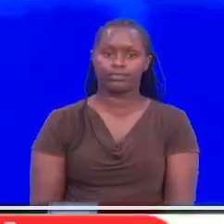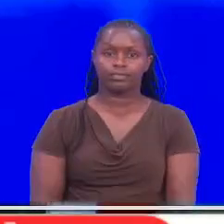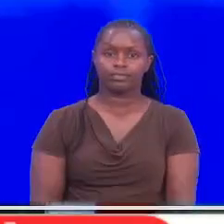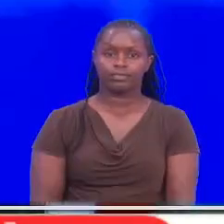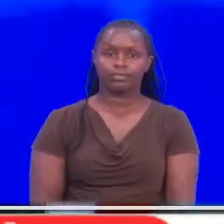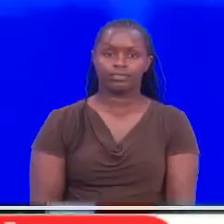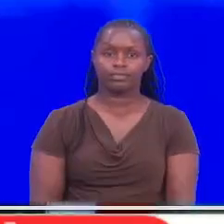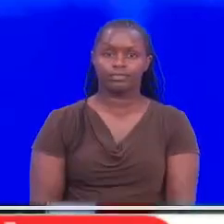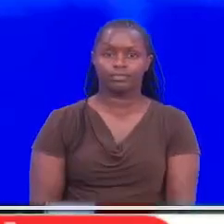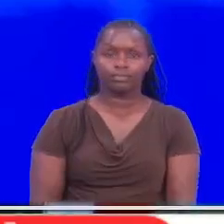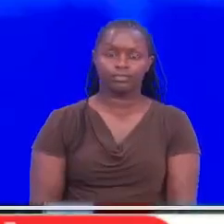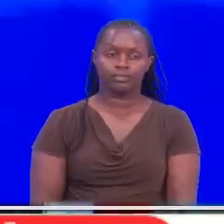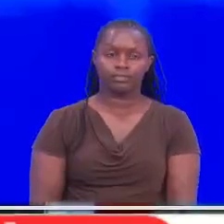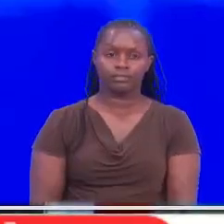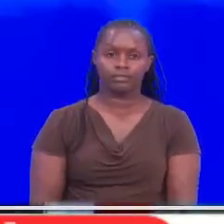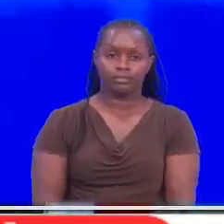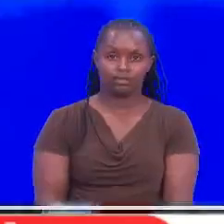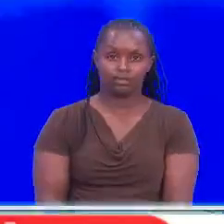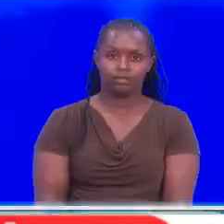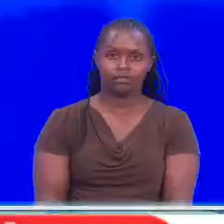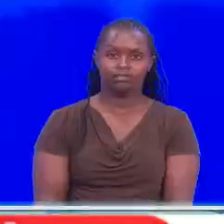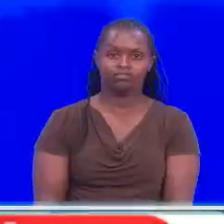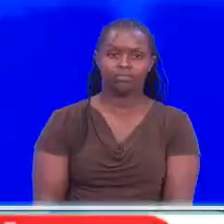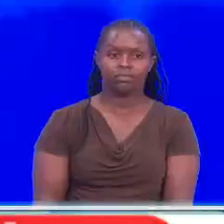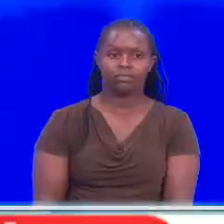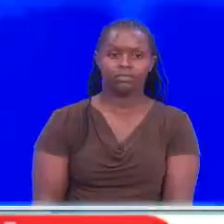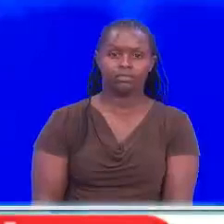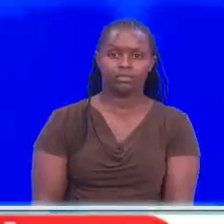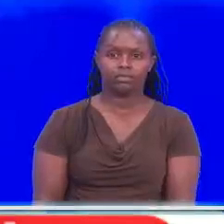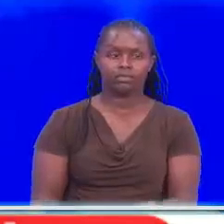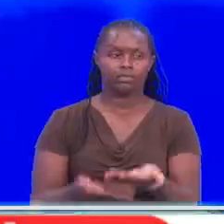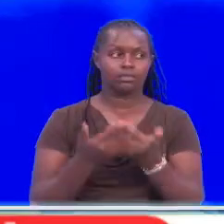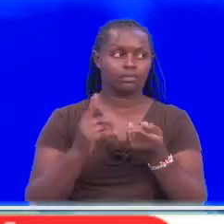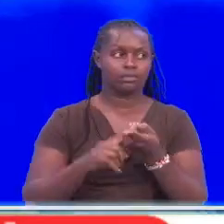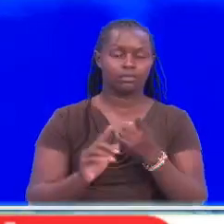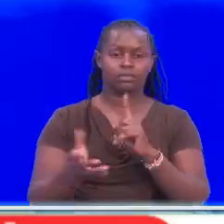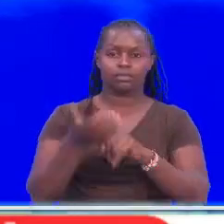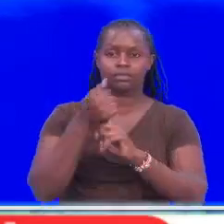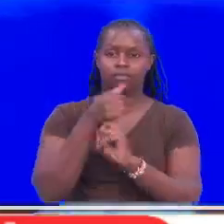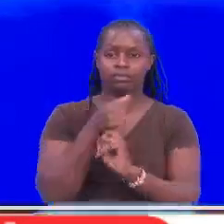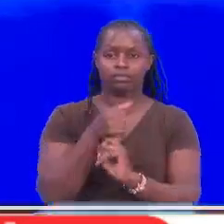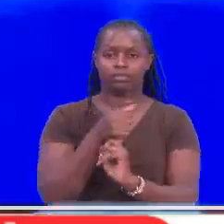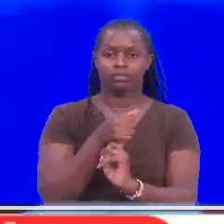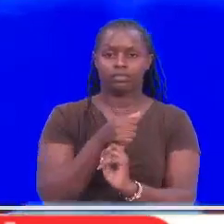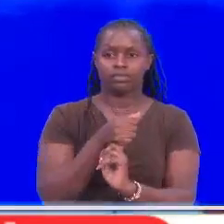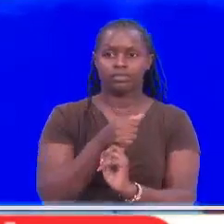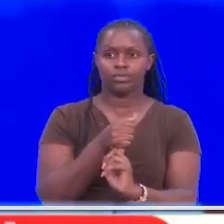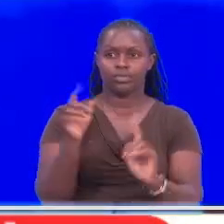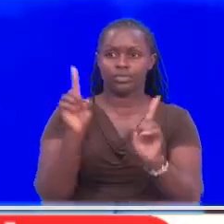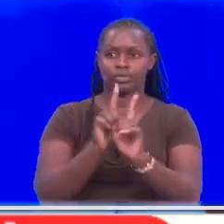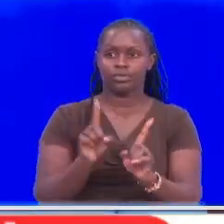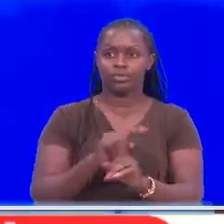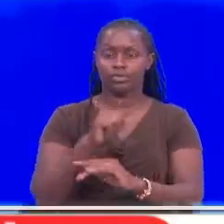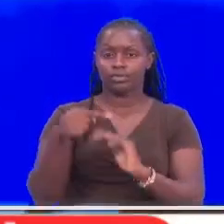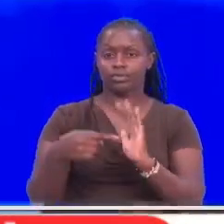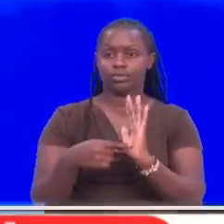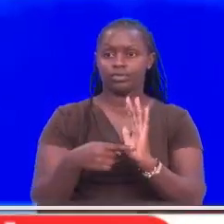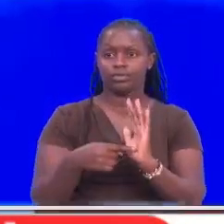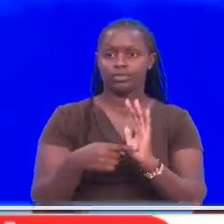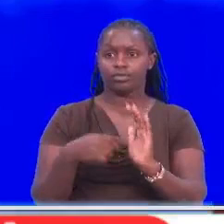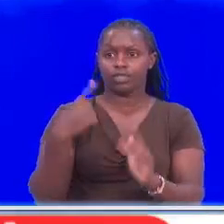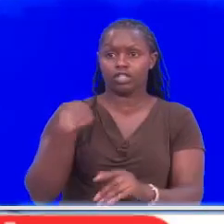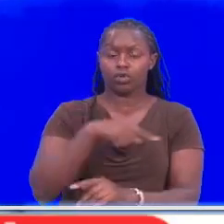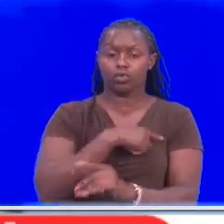initiatives and help the country achieve its food security goal. Kuna wale hata katika ukumbi huu, muko